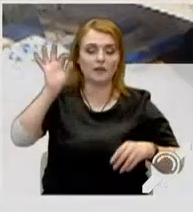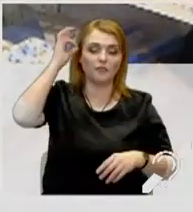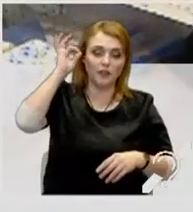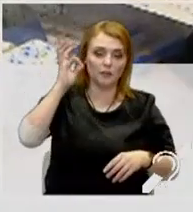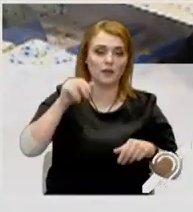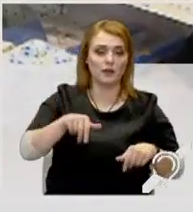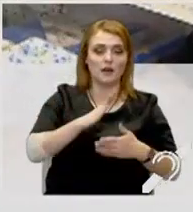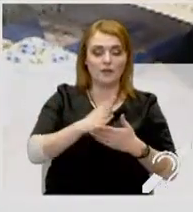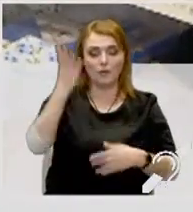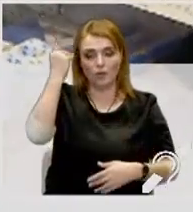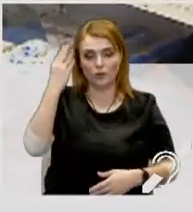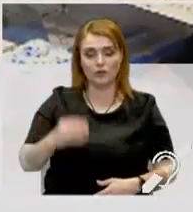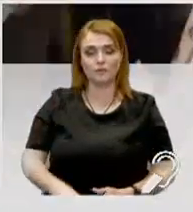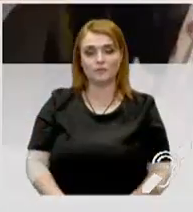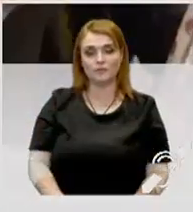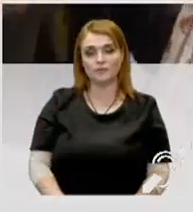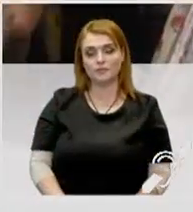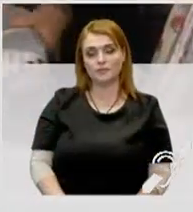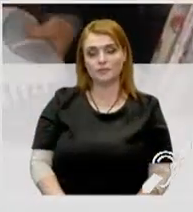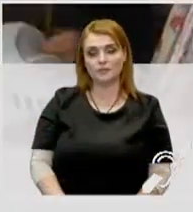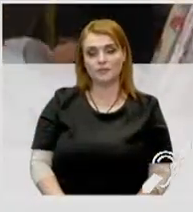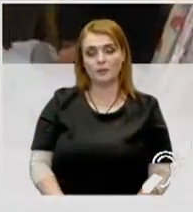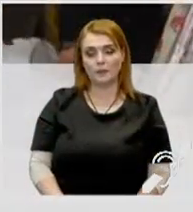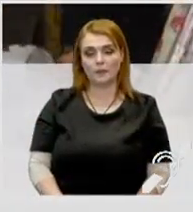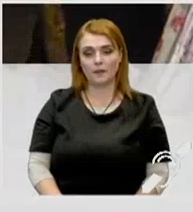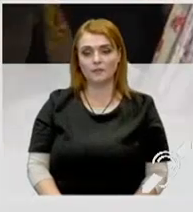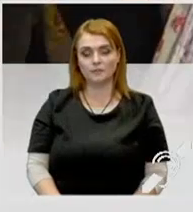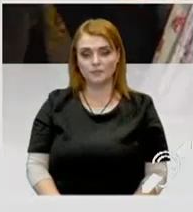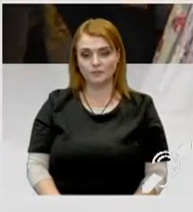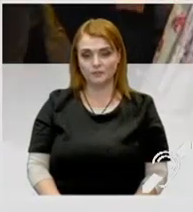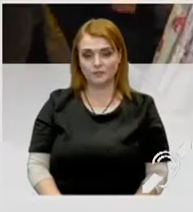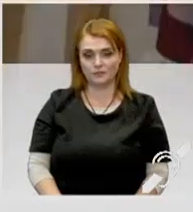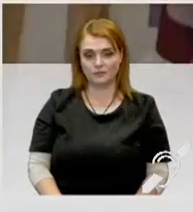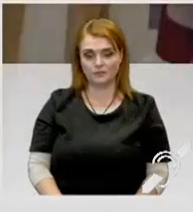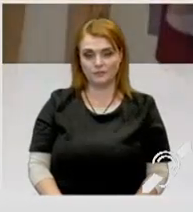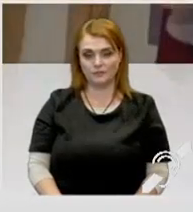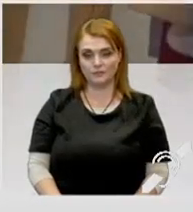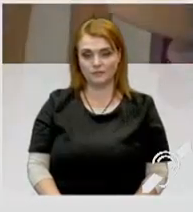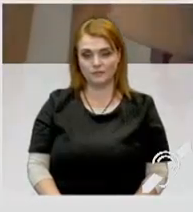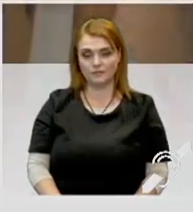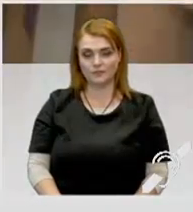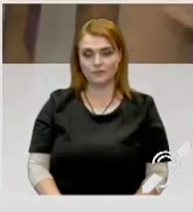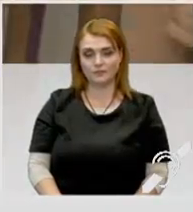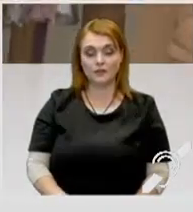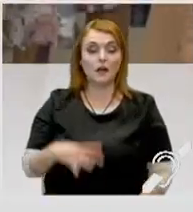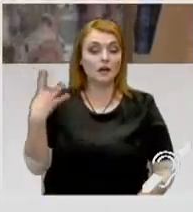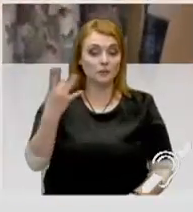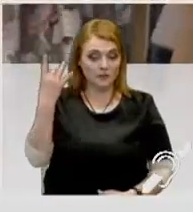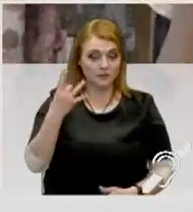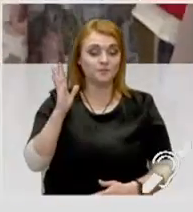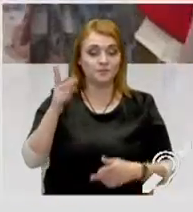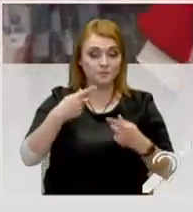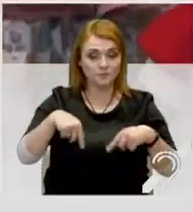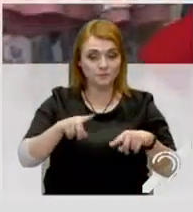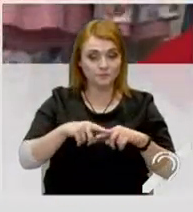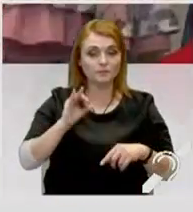industriei textilă, mobilă, dar și orașul meșterilor, unde produsele de artizanat vor fi create chiar în fața vizitatorilor. În premieră va fi